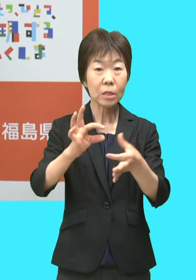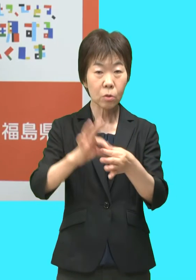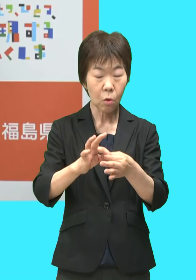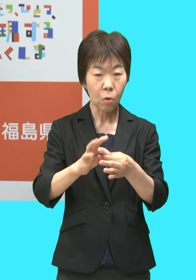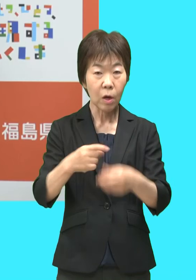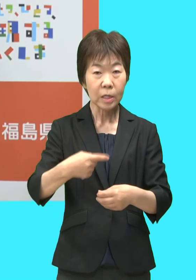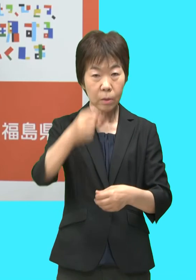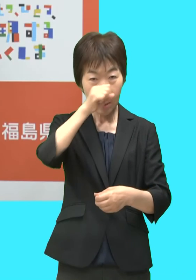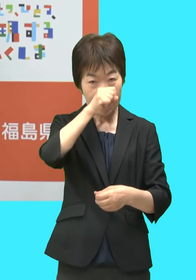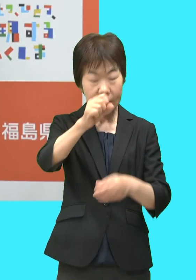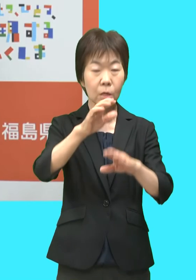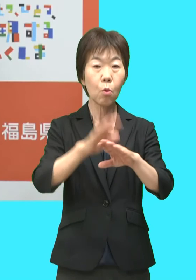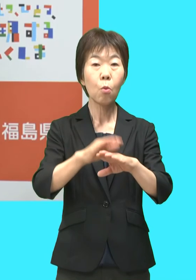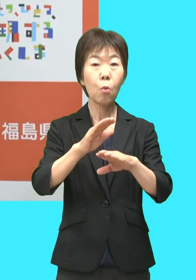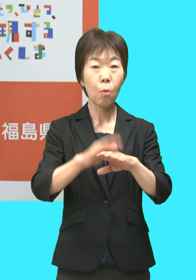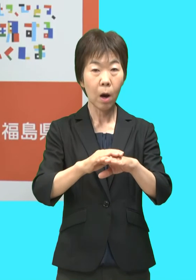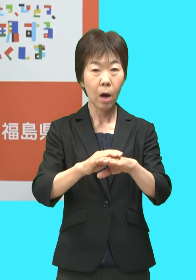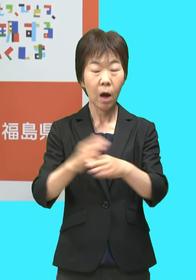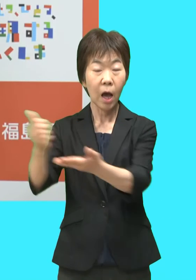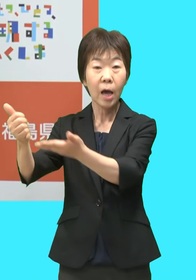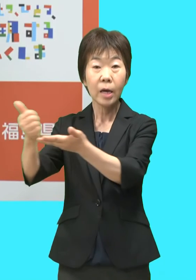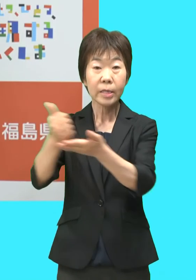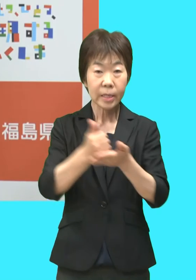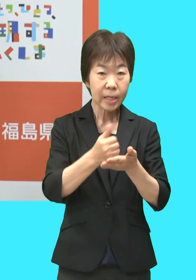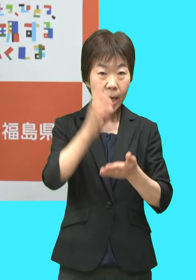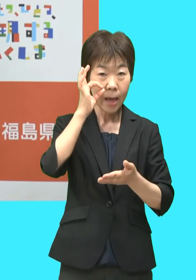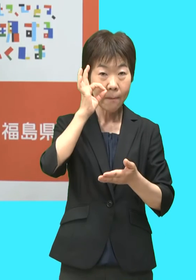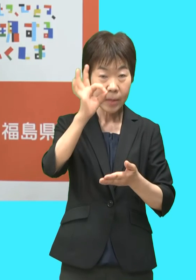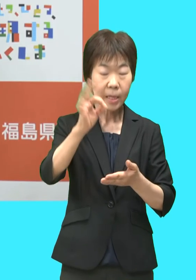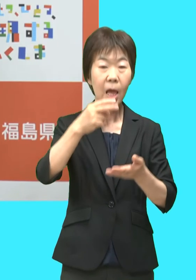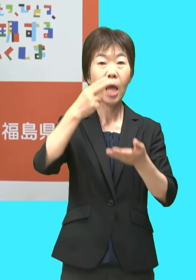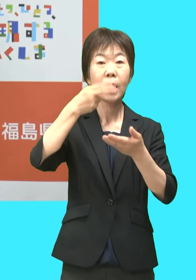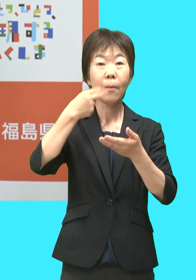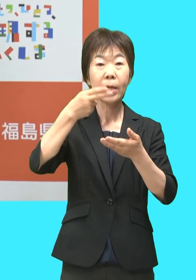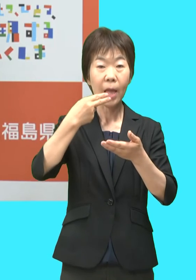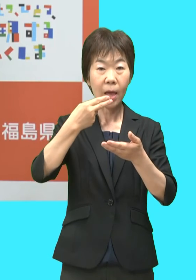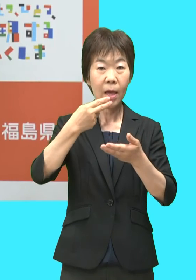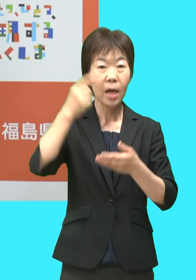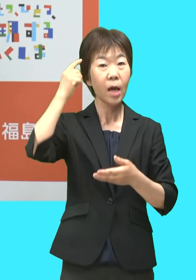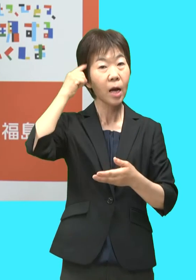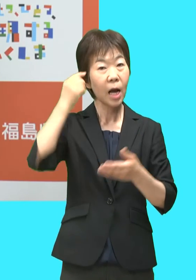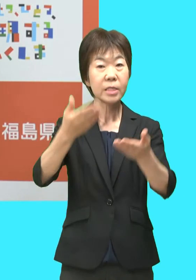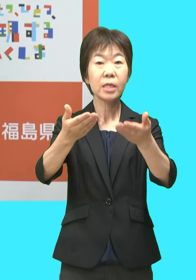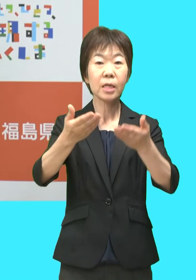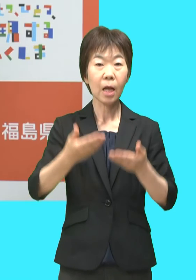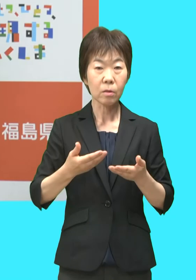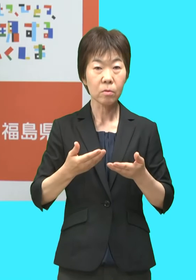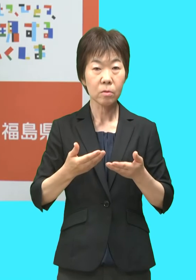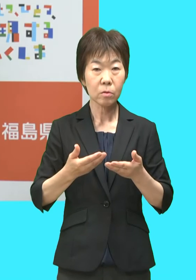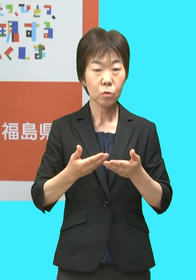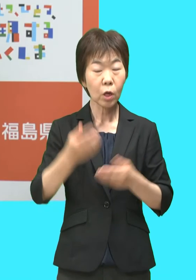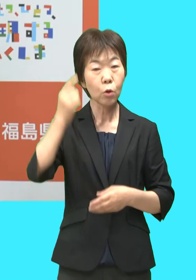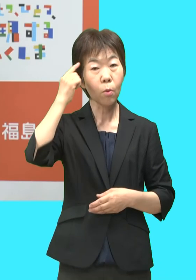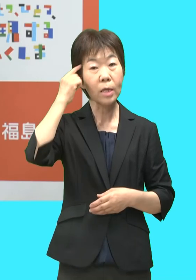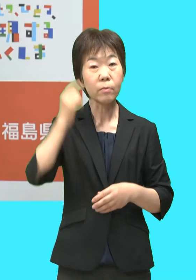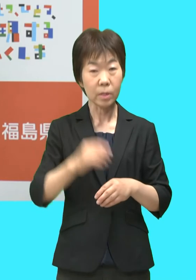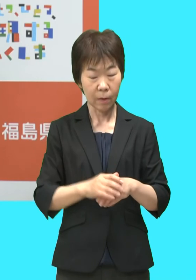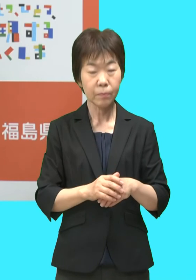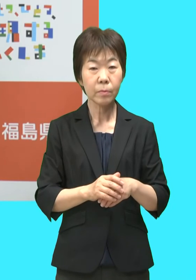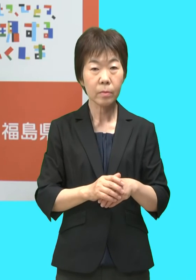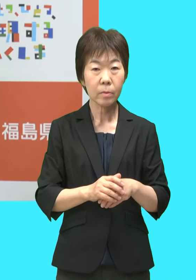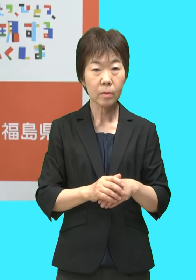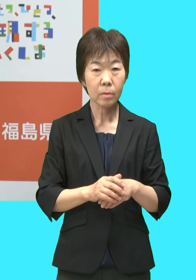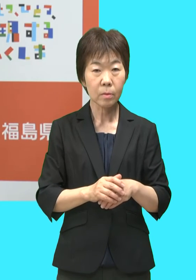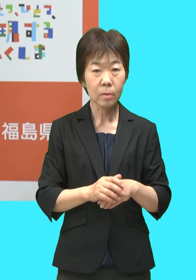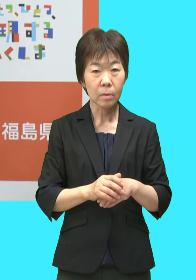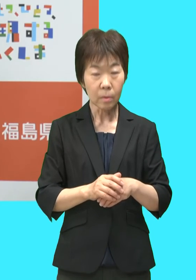ベストな形というものは、来て見て食べてまた感じていただくことだと考えていました。ただ残